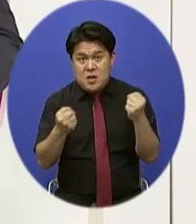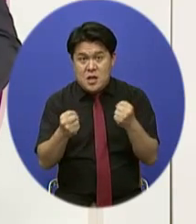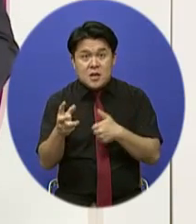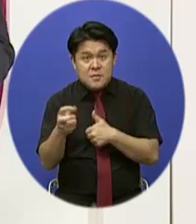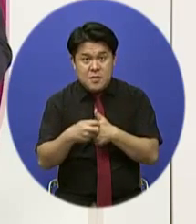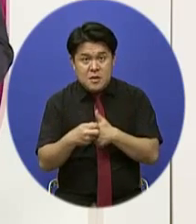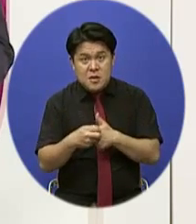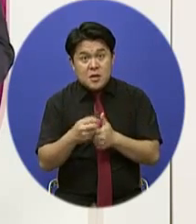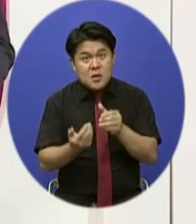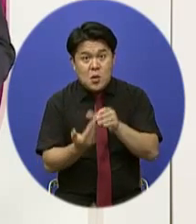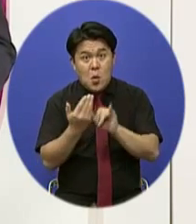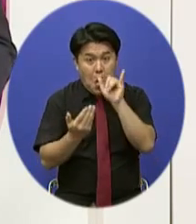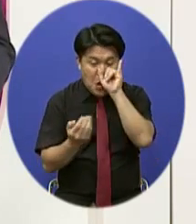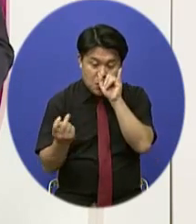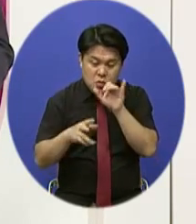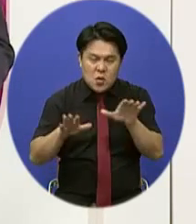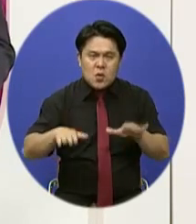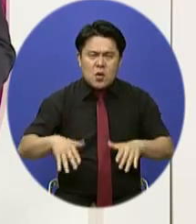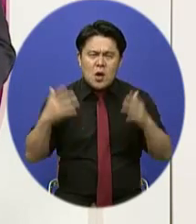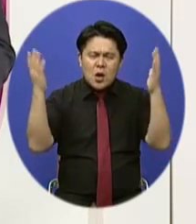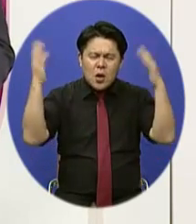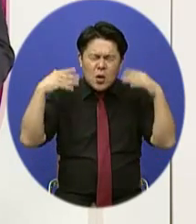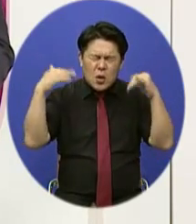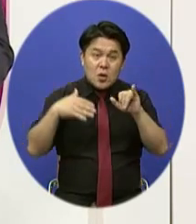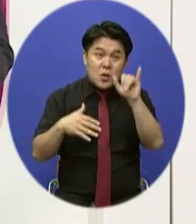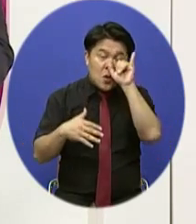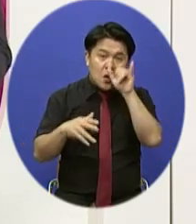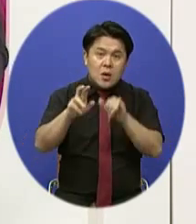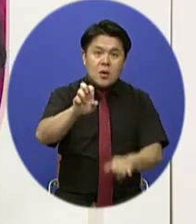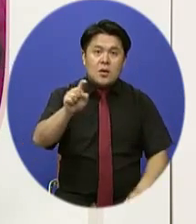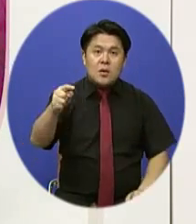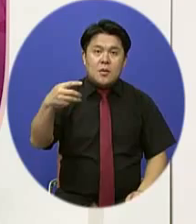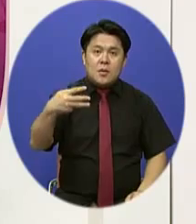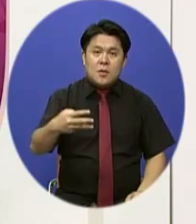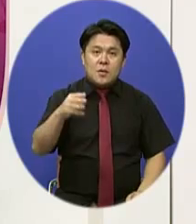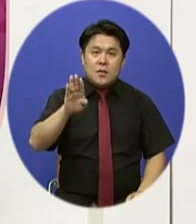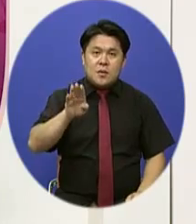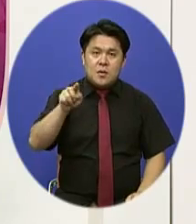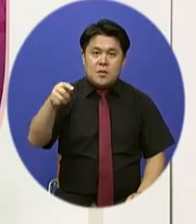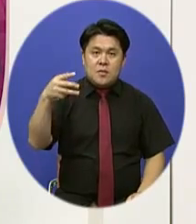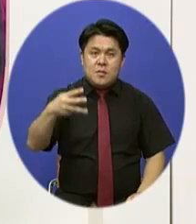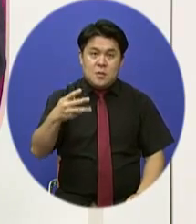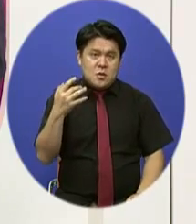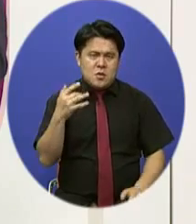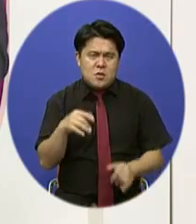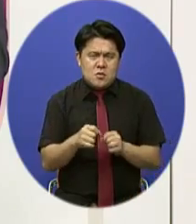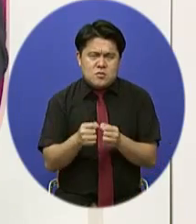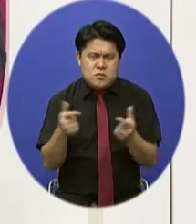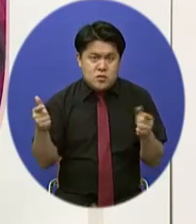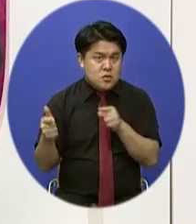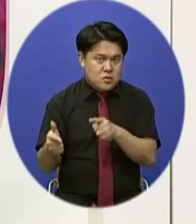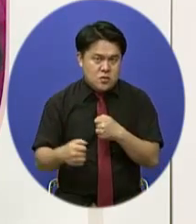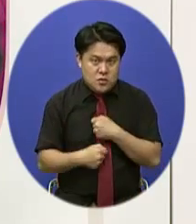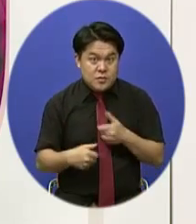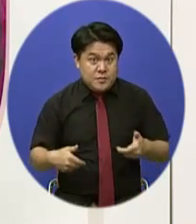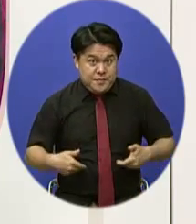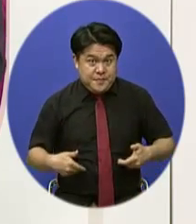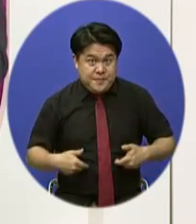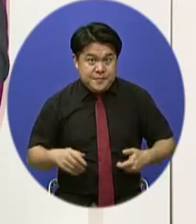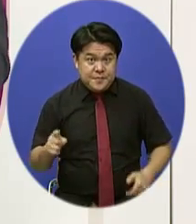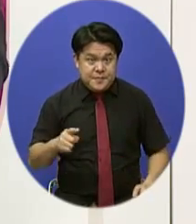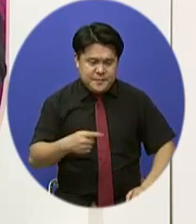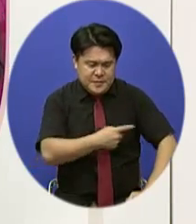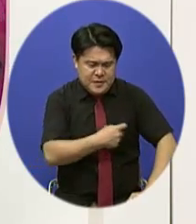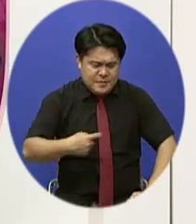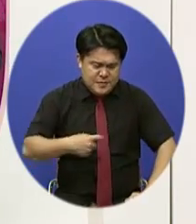그렇죠. 게다가 올해는 날씨 때문에 말벌의 번식이 왕성해졌다고 하네요. 맞아요. 그렇기 때문에 자극적인 강한